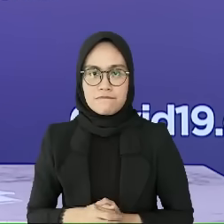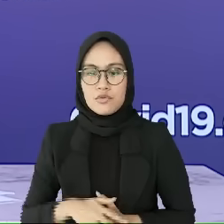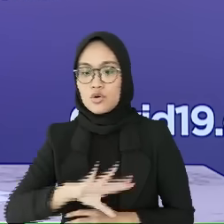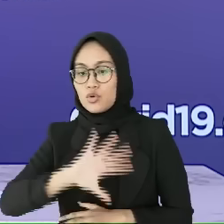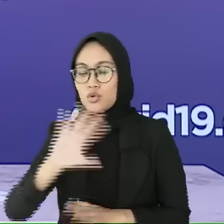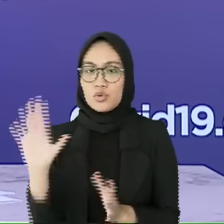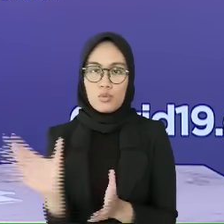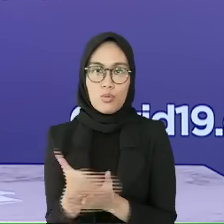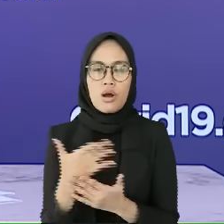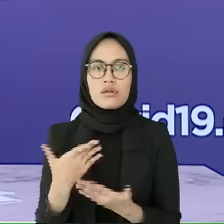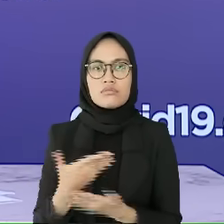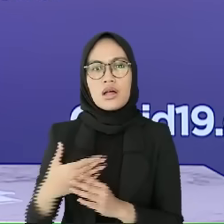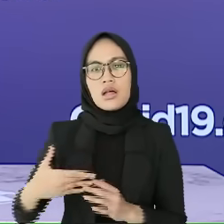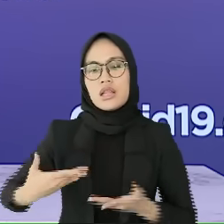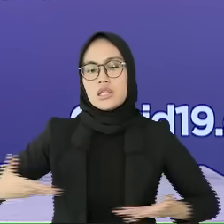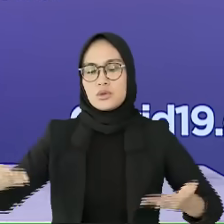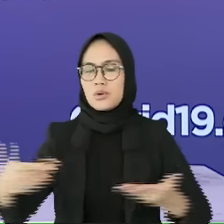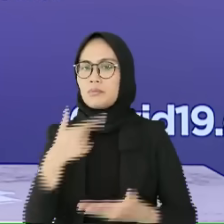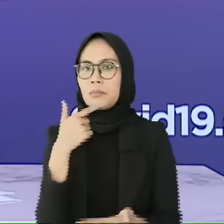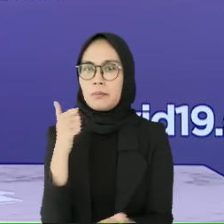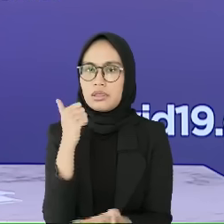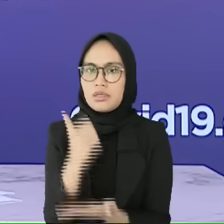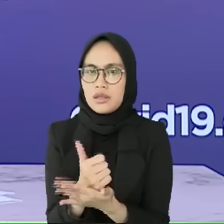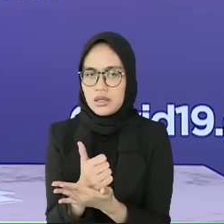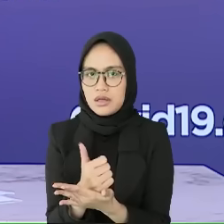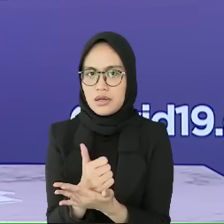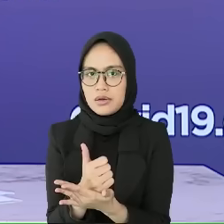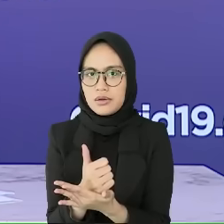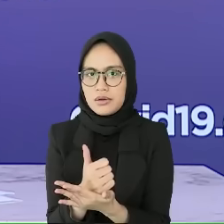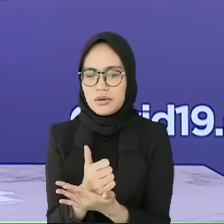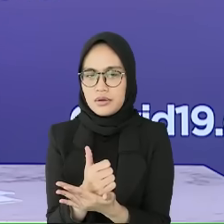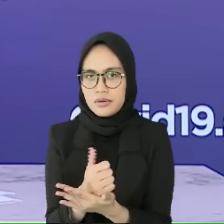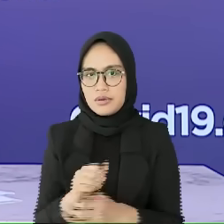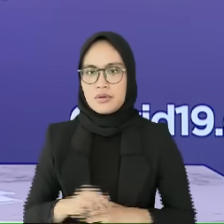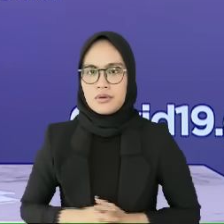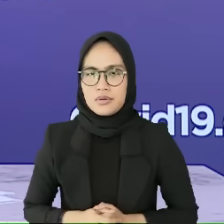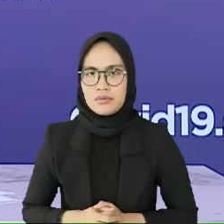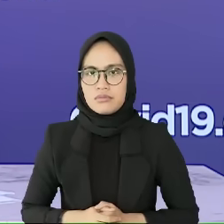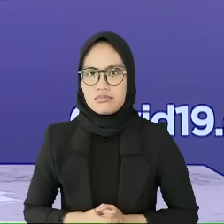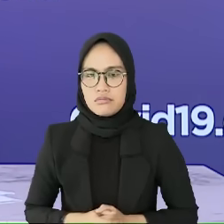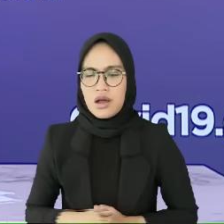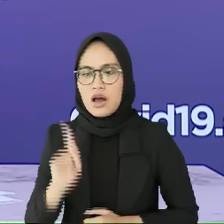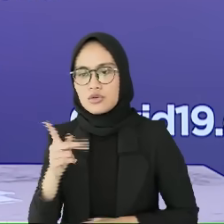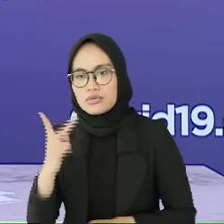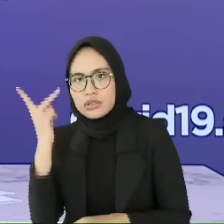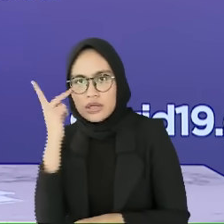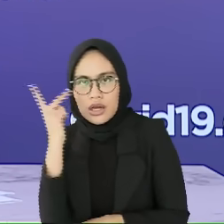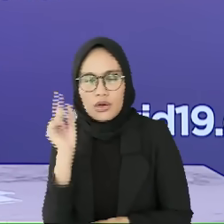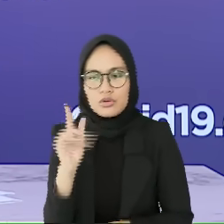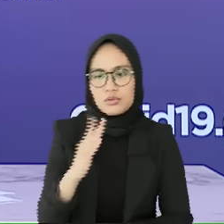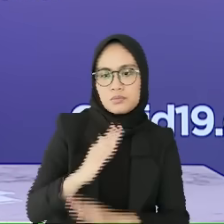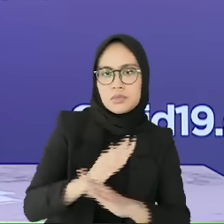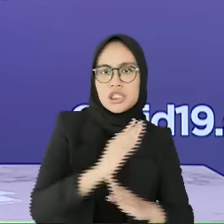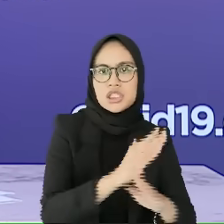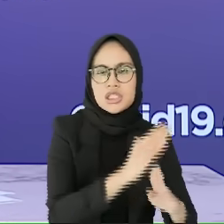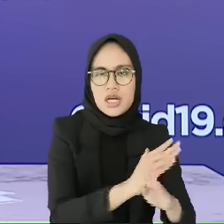masyarakat menjadi kunci penting untuk menentukan efektifnya kebijakan pengendalian COVID-19.